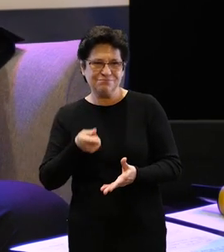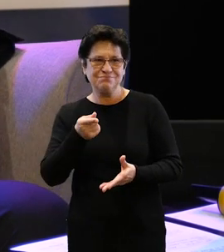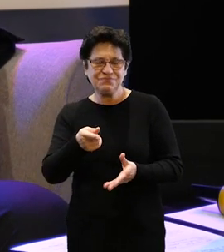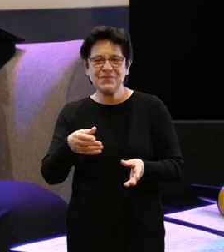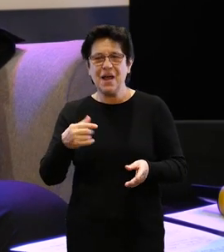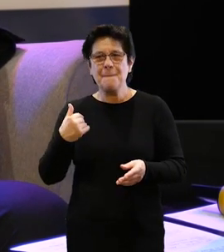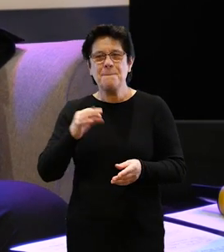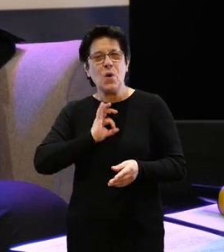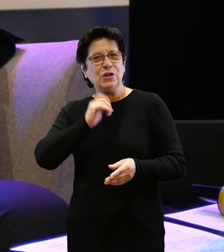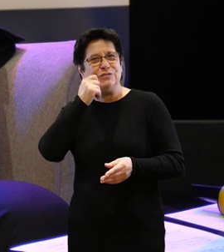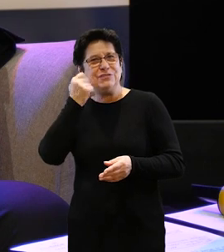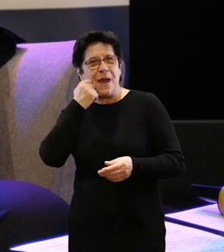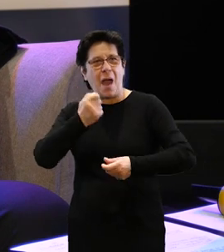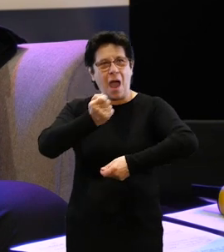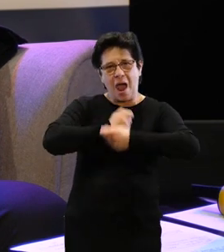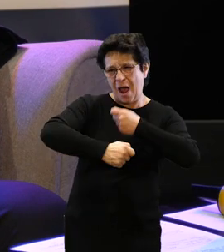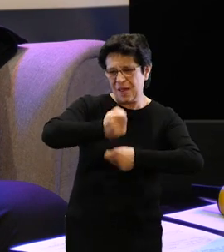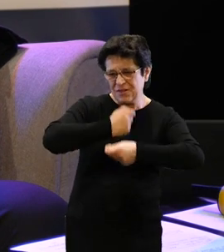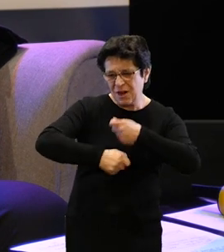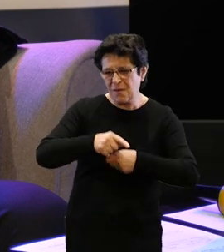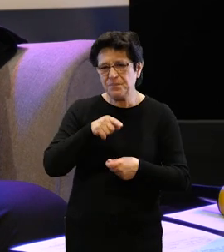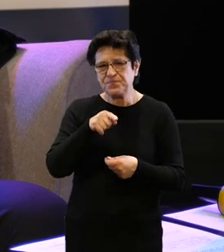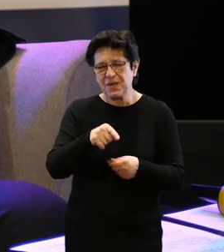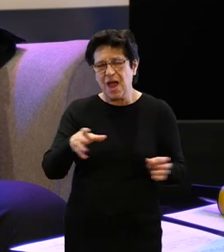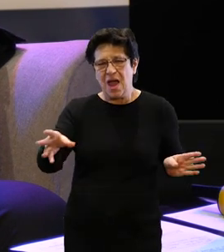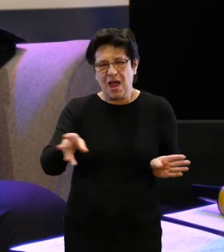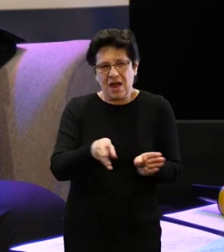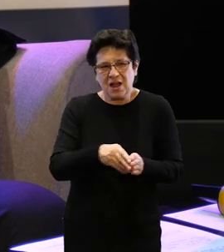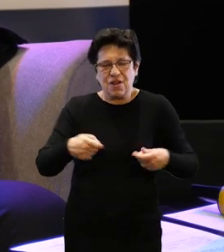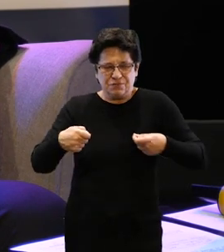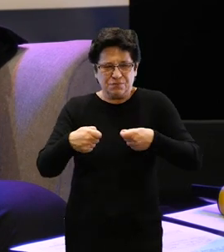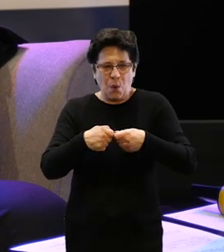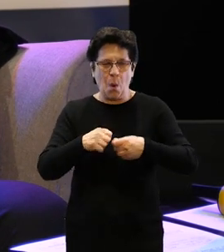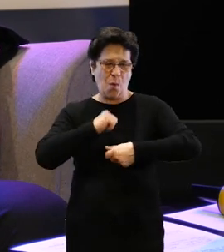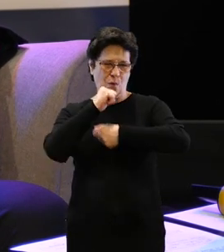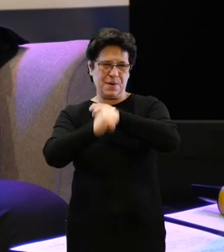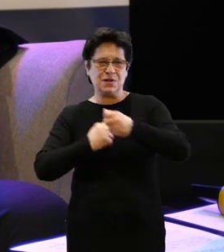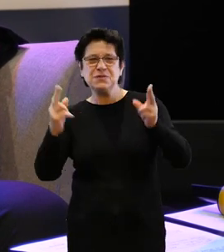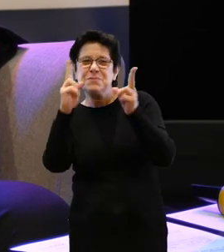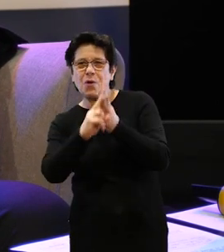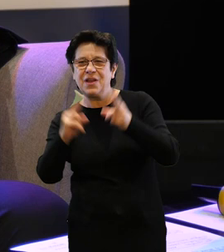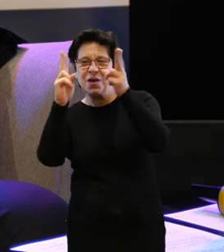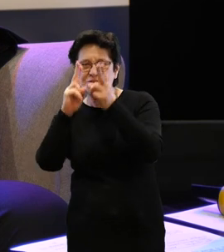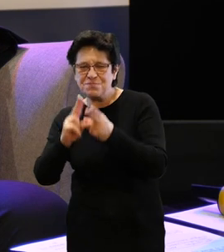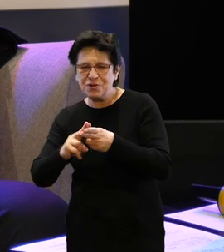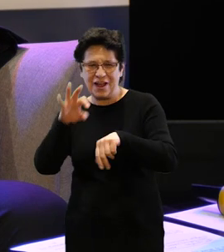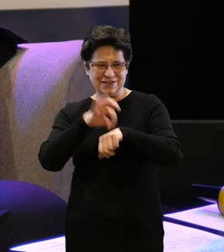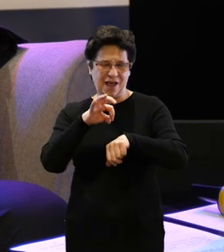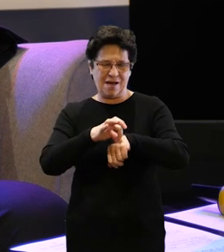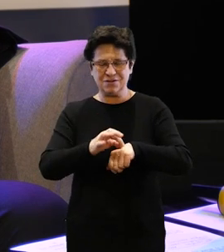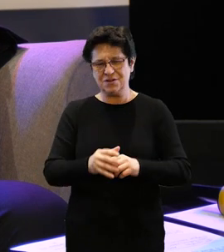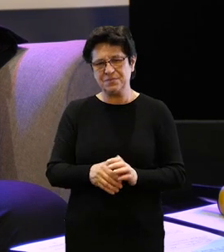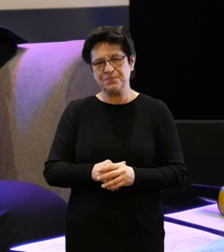prowadząc działalność handlową Stanisław felkel jakby to powiedzieć często nie spotykał się z